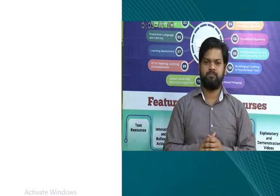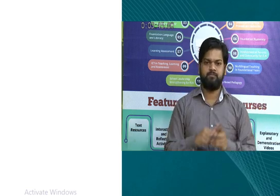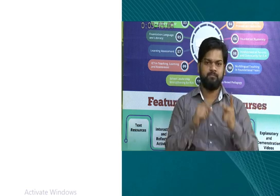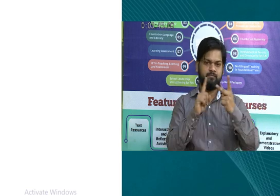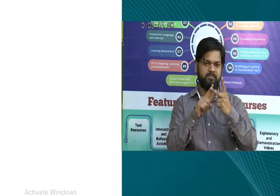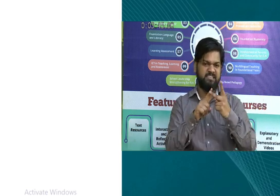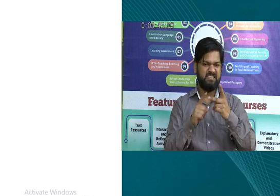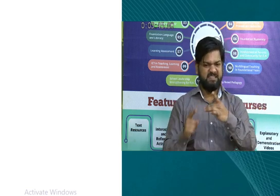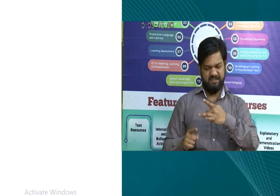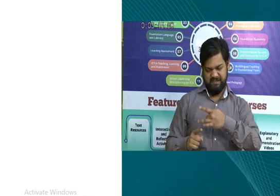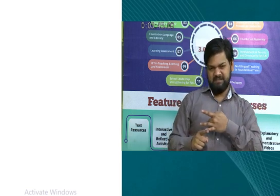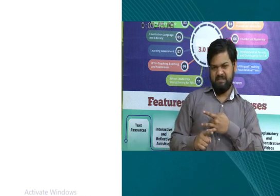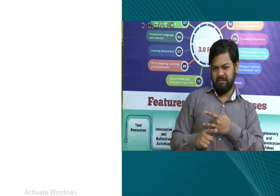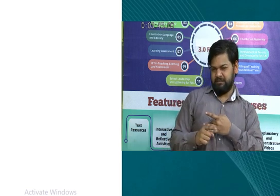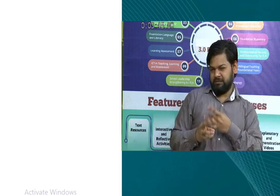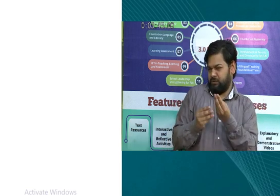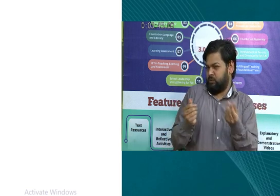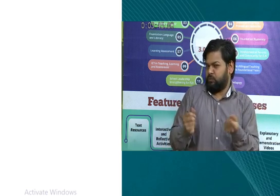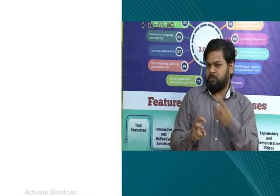दूसरा है कुर्ता